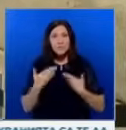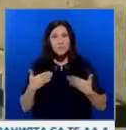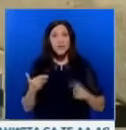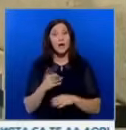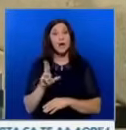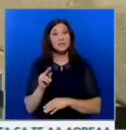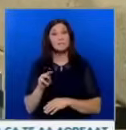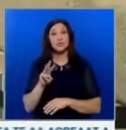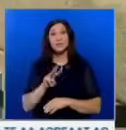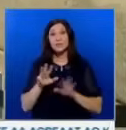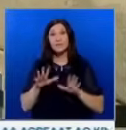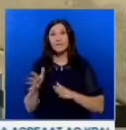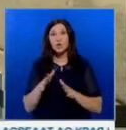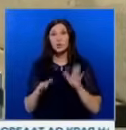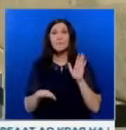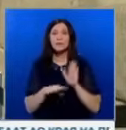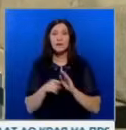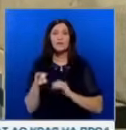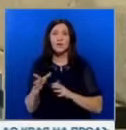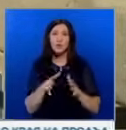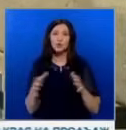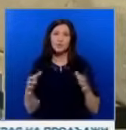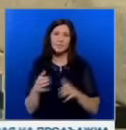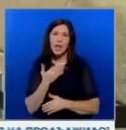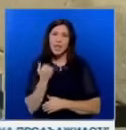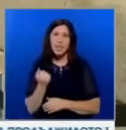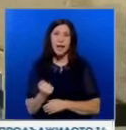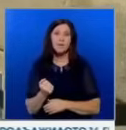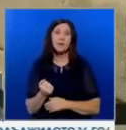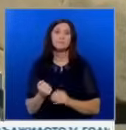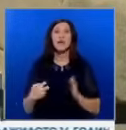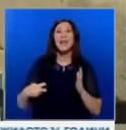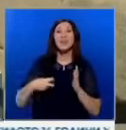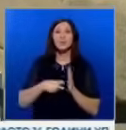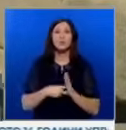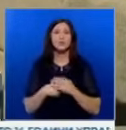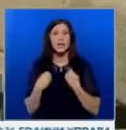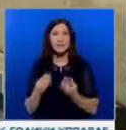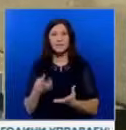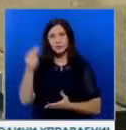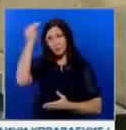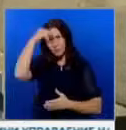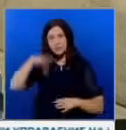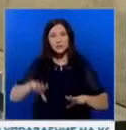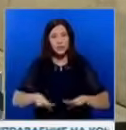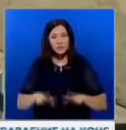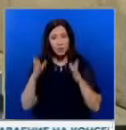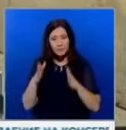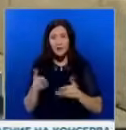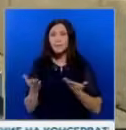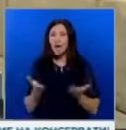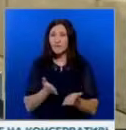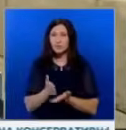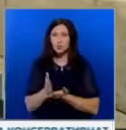казахме, че с 39 народни представители в това народно събрание нямаме легитимността, дадена от българските граждани, да определяме каква е